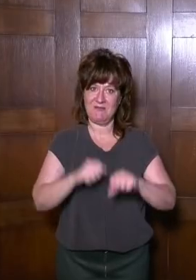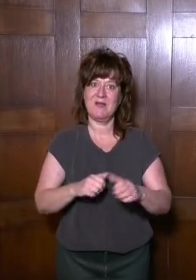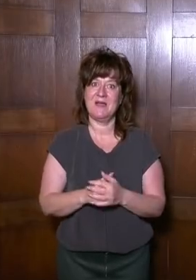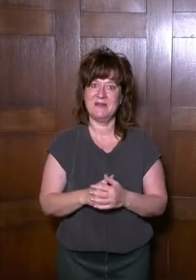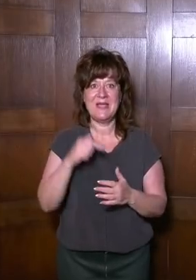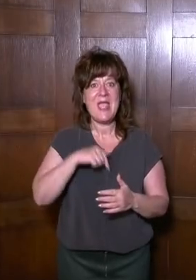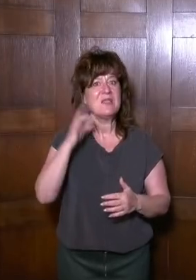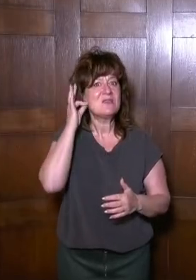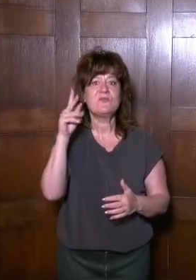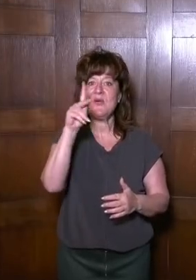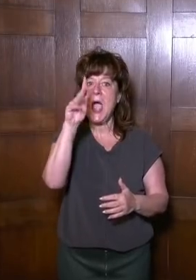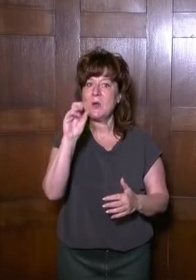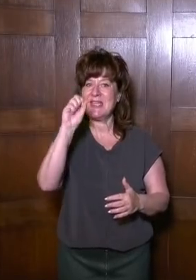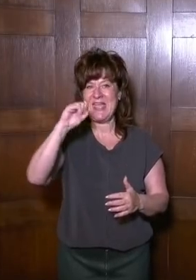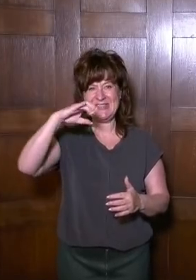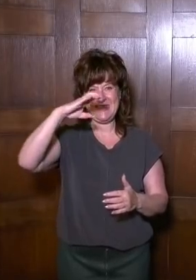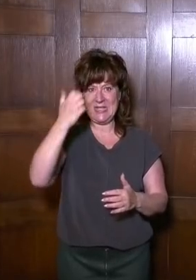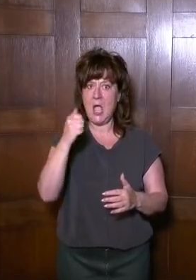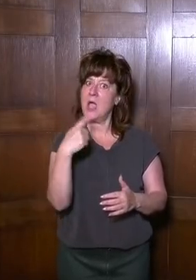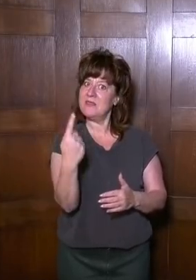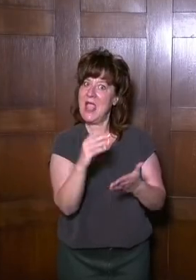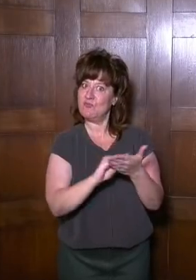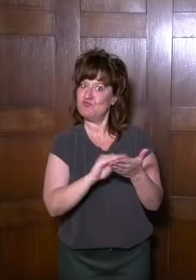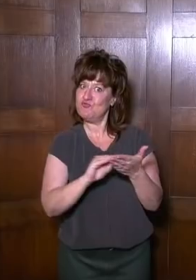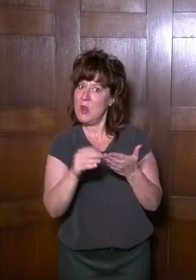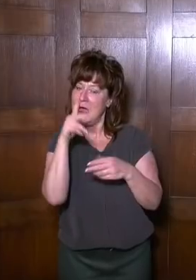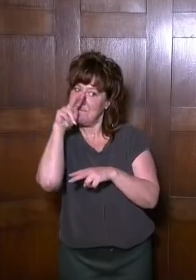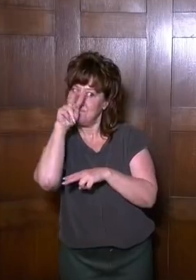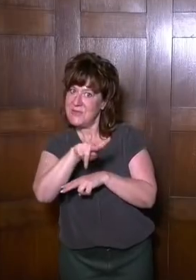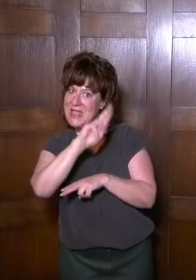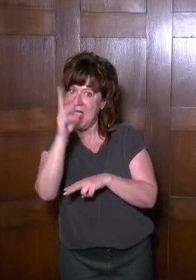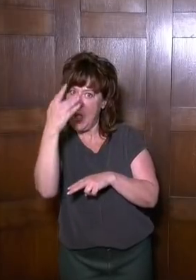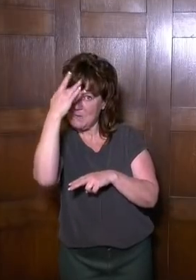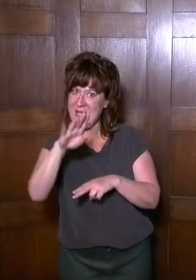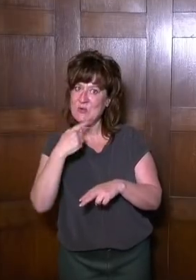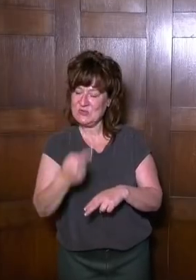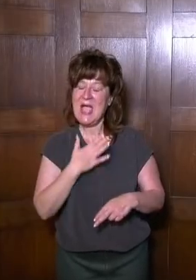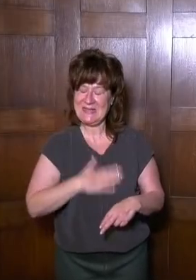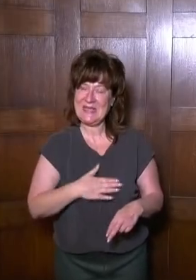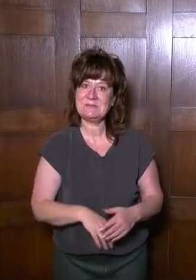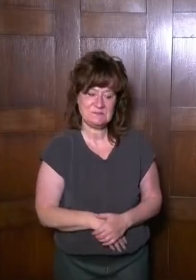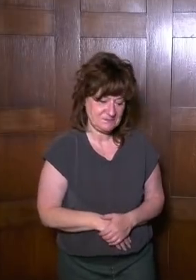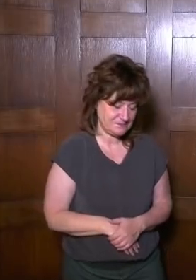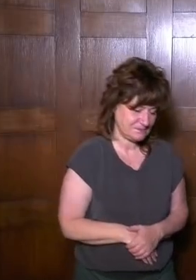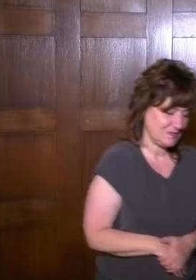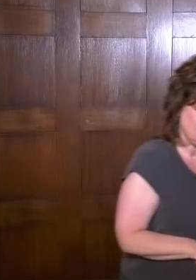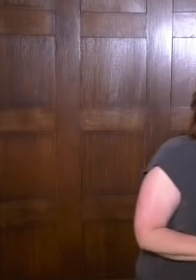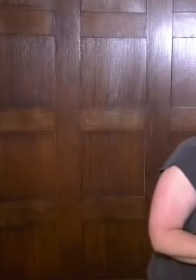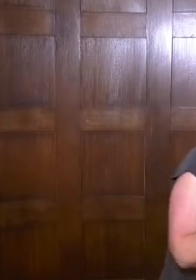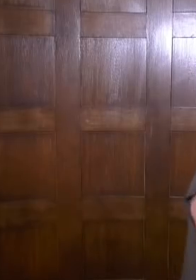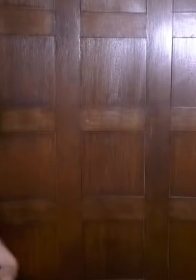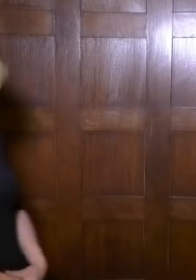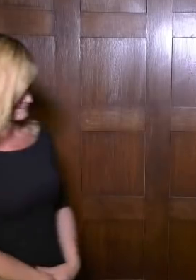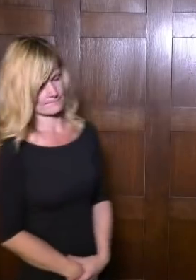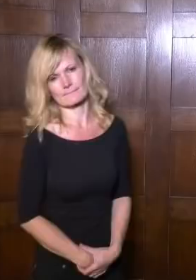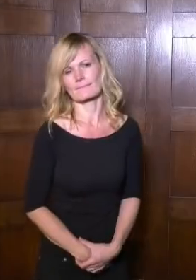Frau Kessika wird das jetzt aus der Sicht der Schüler vielleicht noch sehr gerne machen. Also ich fand es sehr schön, wie das vorhin gesagt wurde,